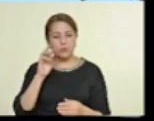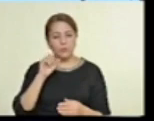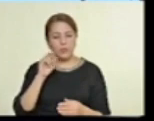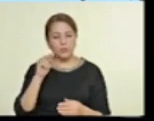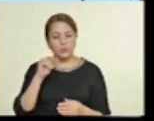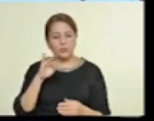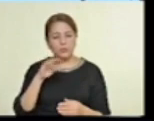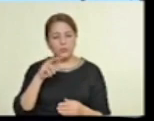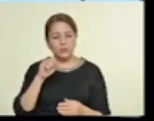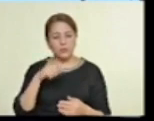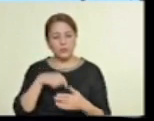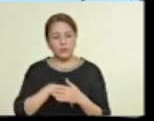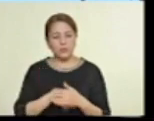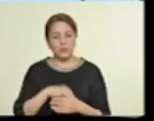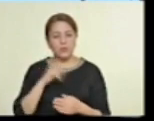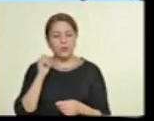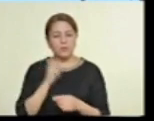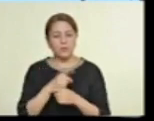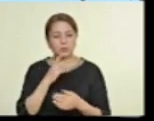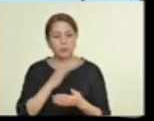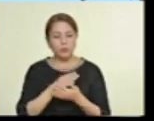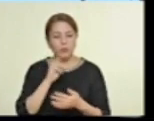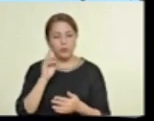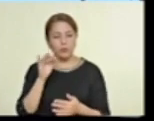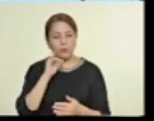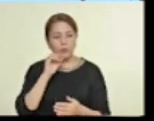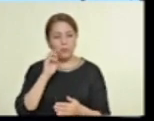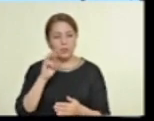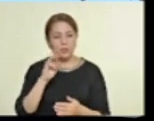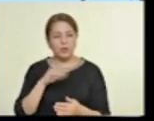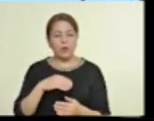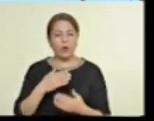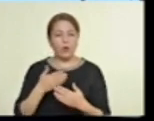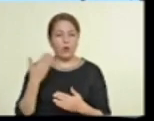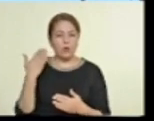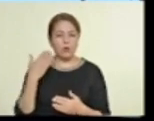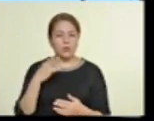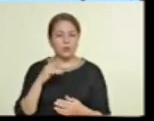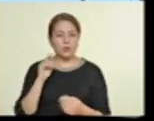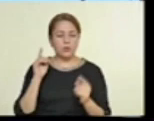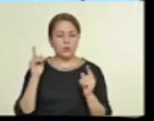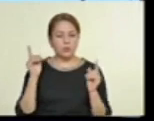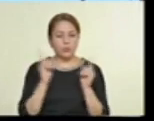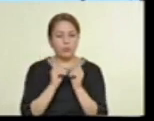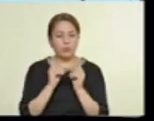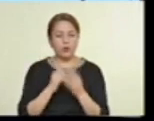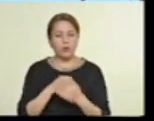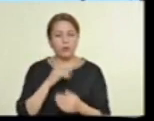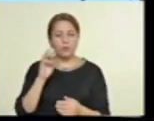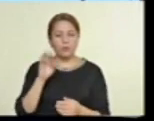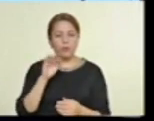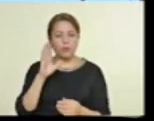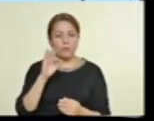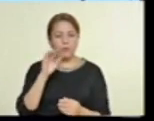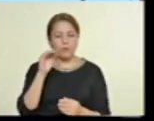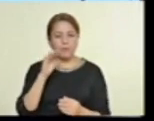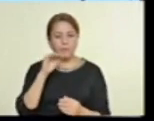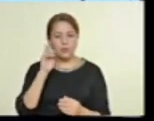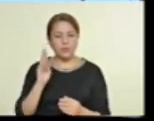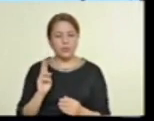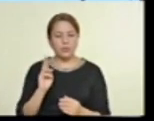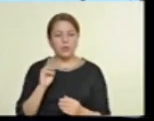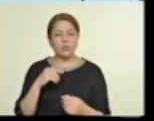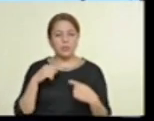kiradi. Vazifadosh ko'makchilarga esa orqa, ro'para, muvofiq,